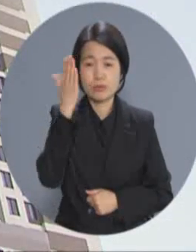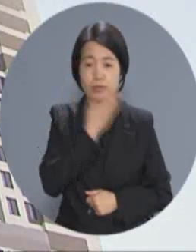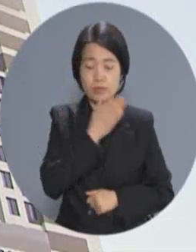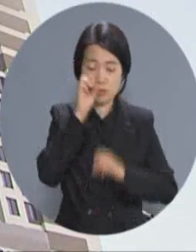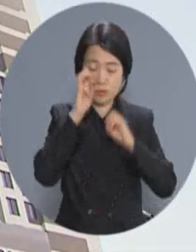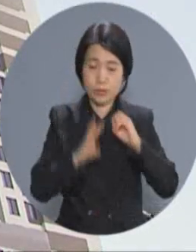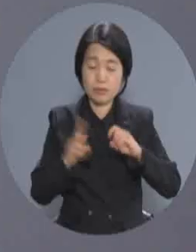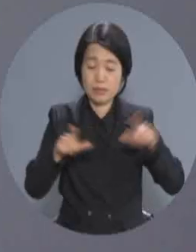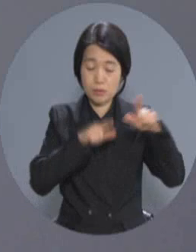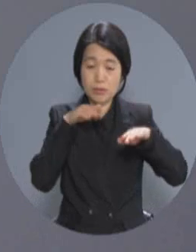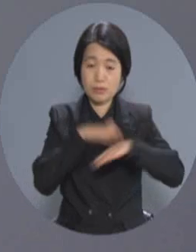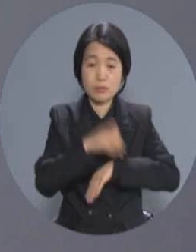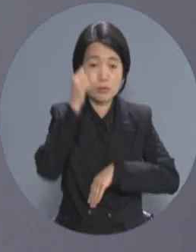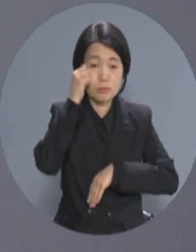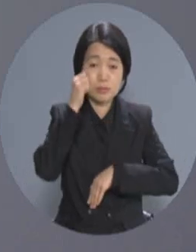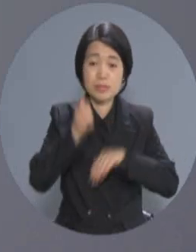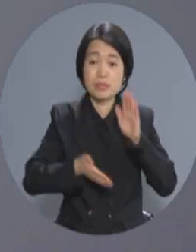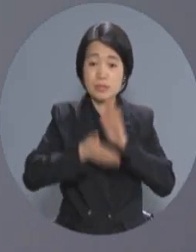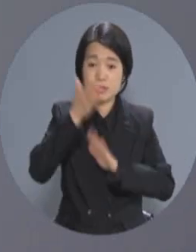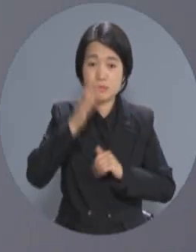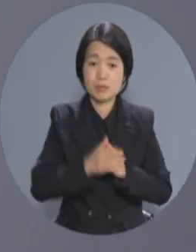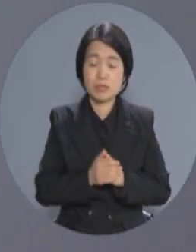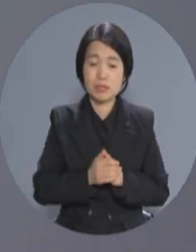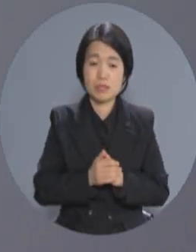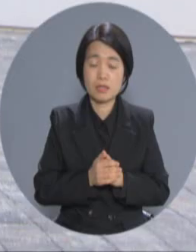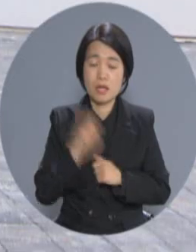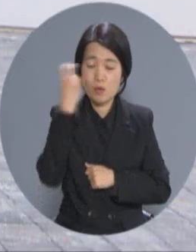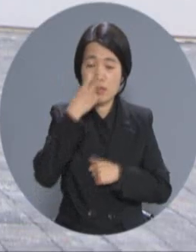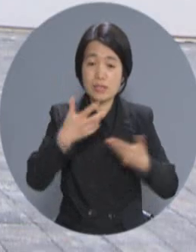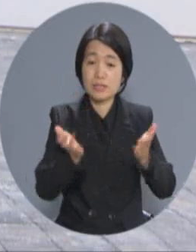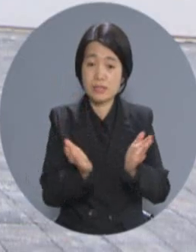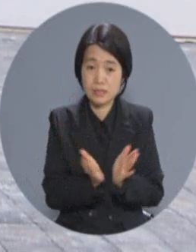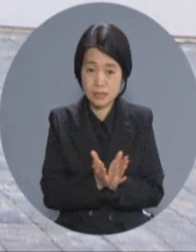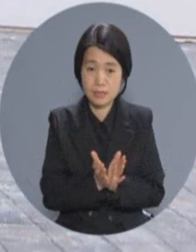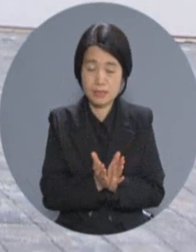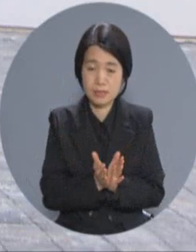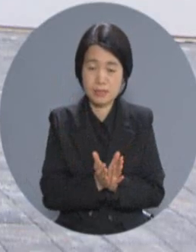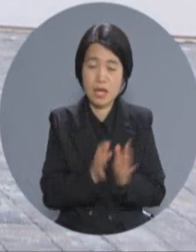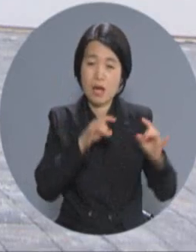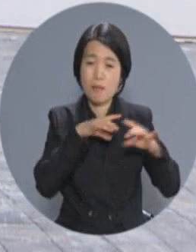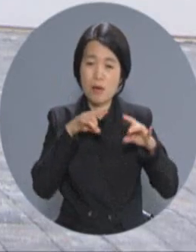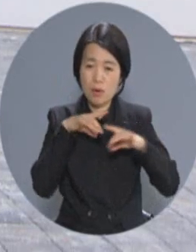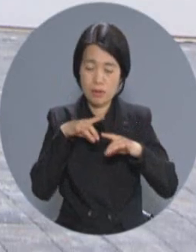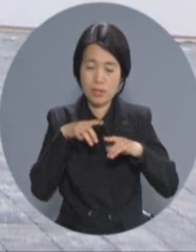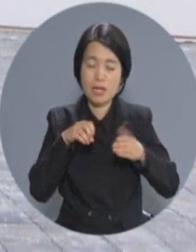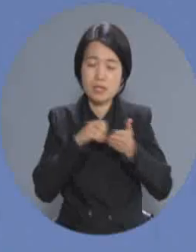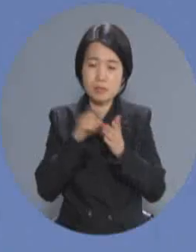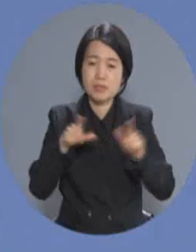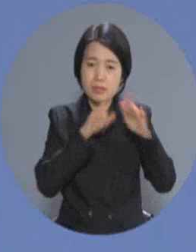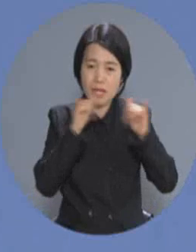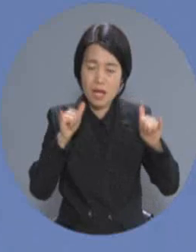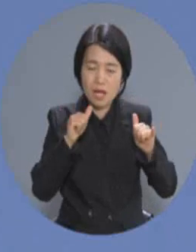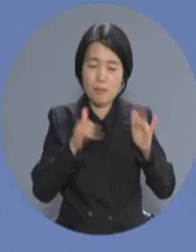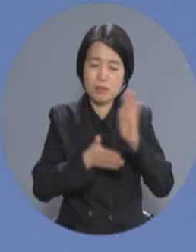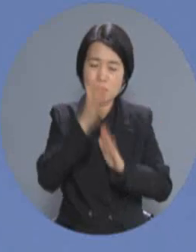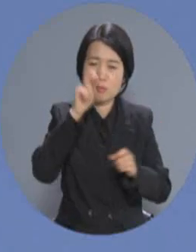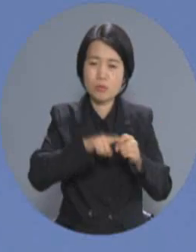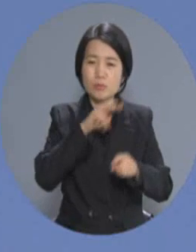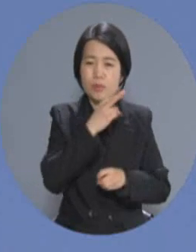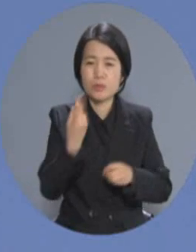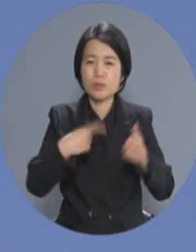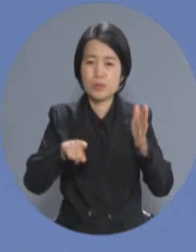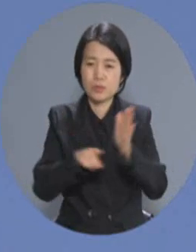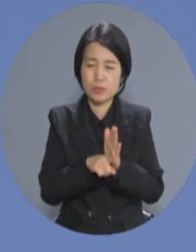웅천지구네 한 생활용 숙박시설 생수시설 관리단 측이 자체 방송을 통해 입주민들에게 시설에 용도 변경을